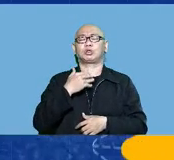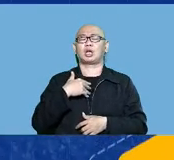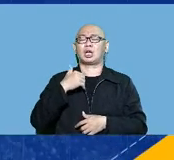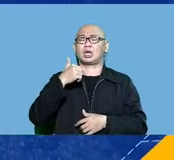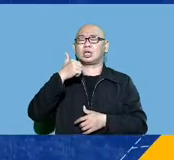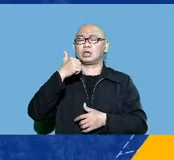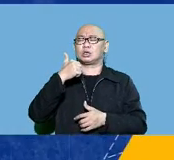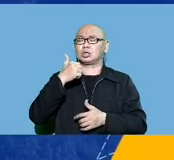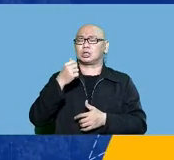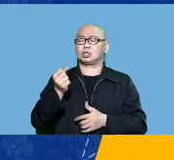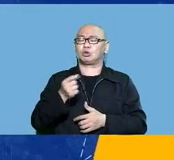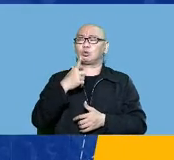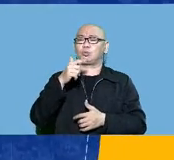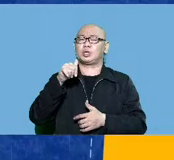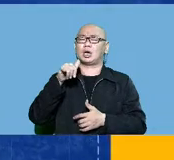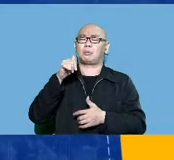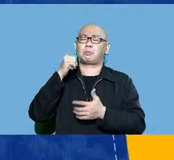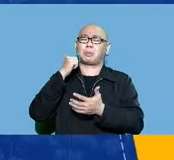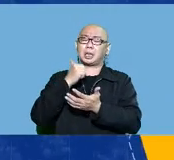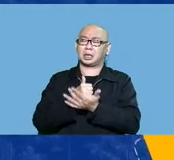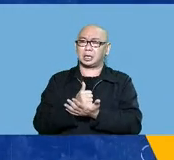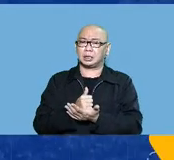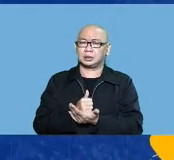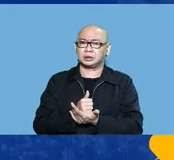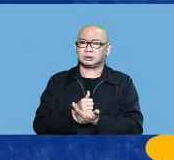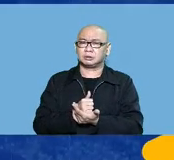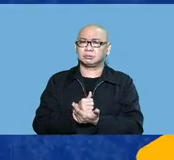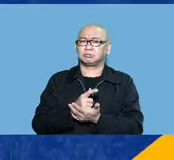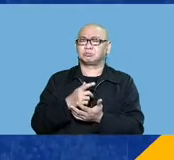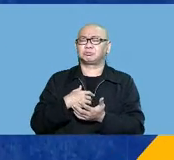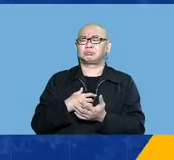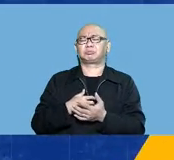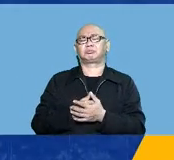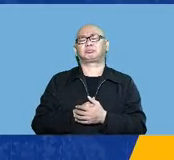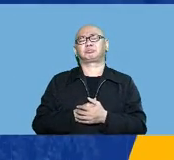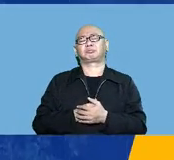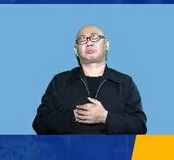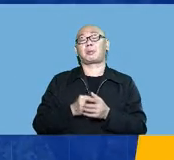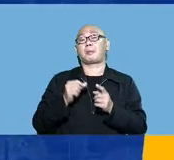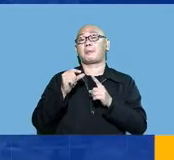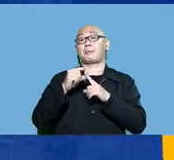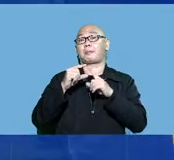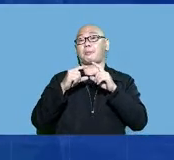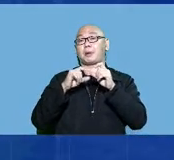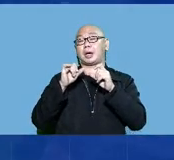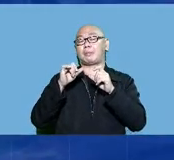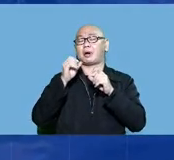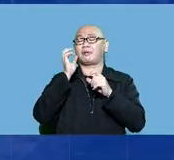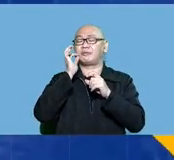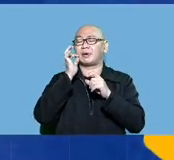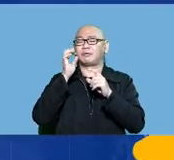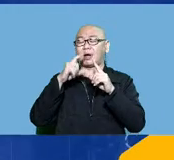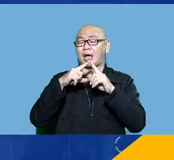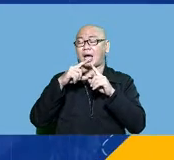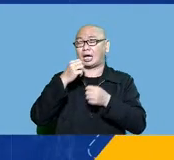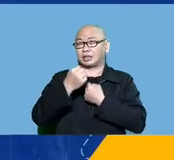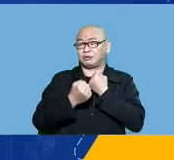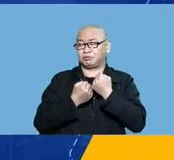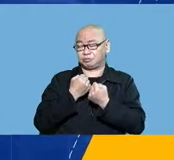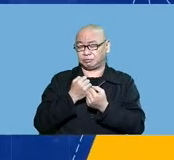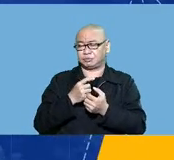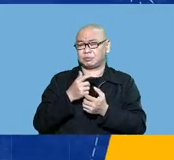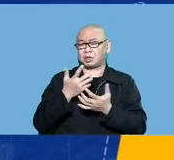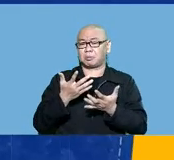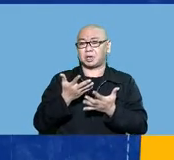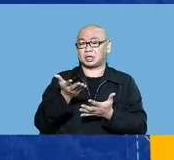dua strategi, yaitu strategi aktif dan strategi pasif. Strategi pasif, aktif adalah bagaimana dia